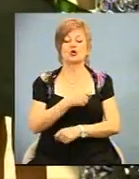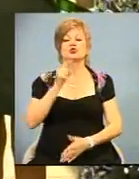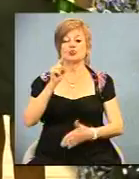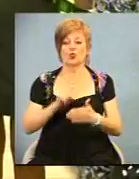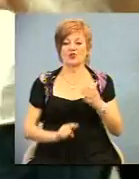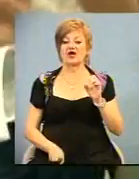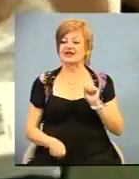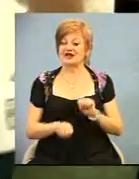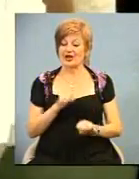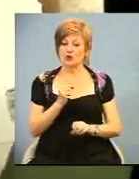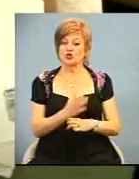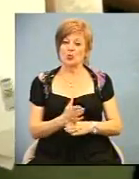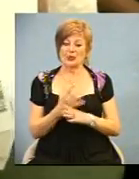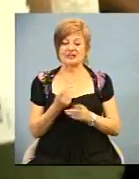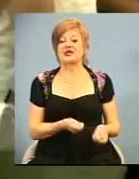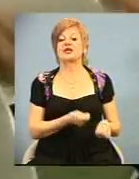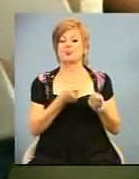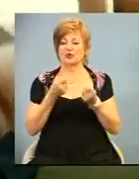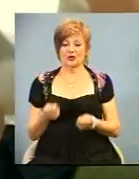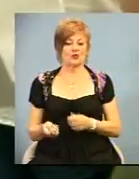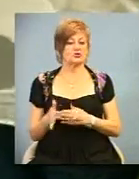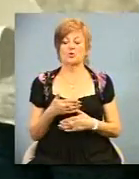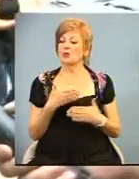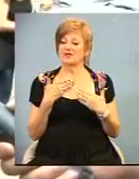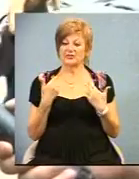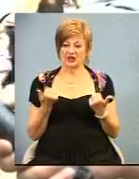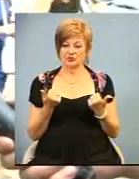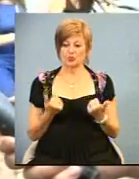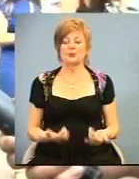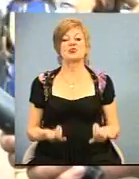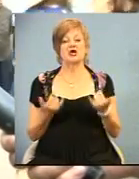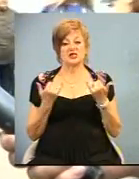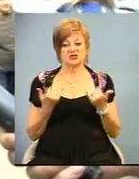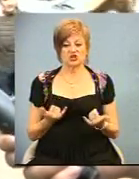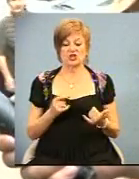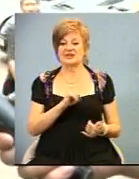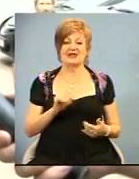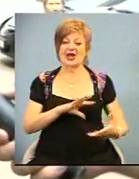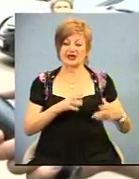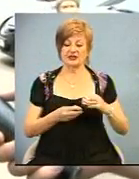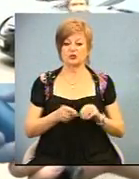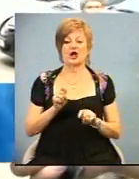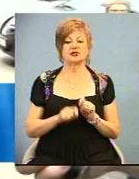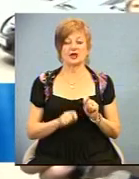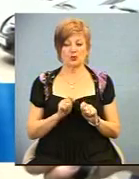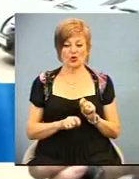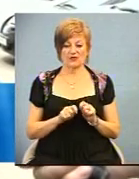що порушень зберігання та транспортування продукції немає. На даний час, за результатами перевірки,